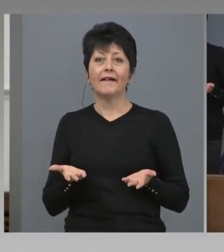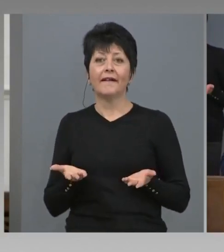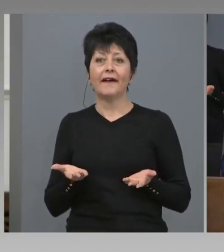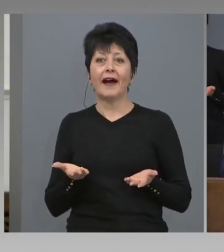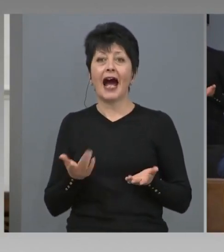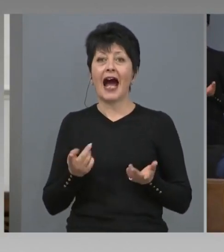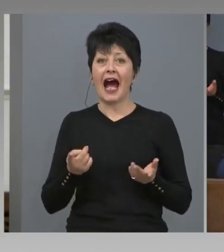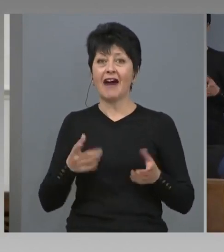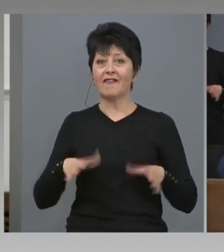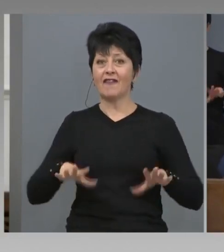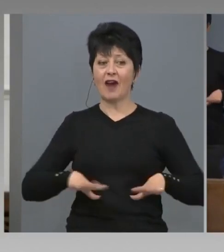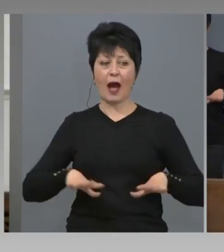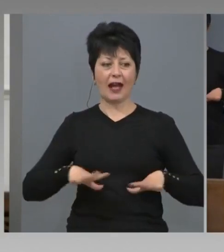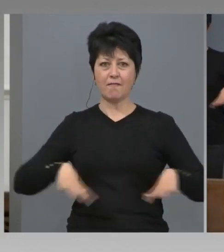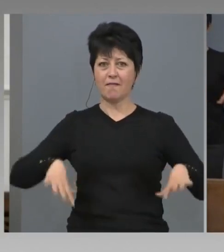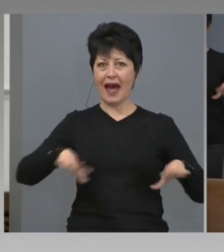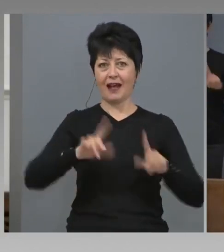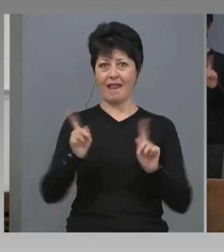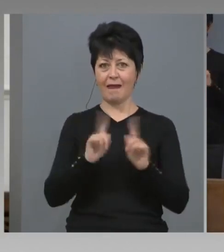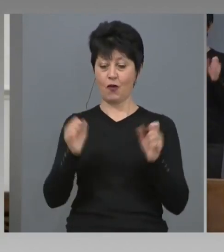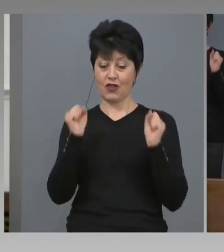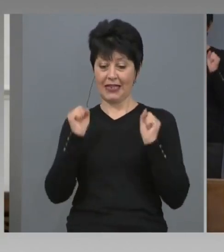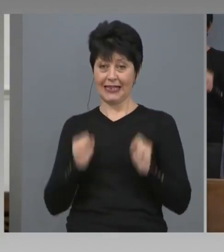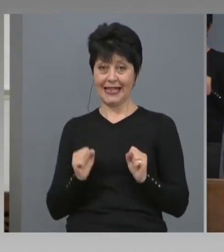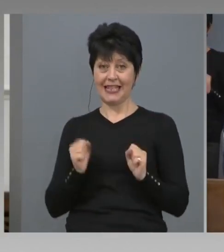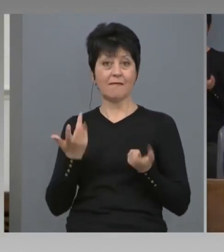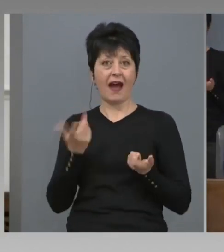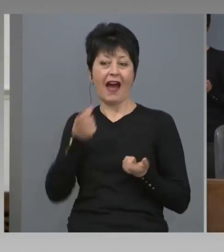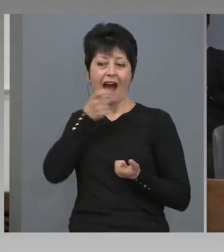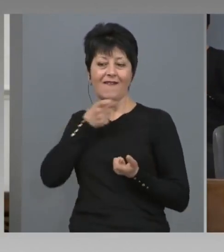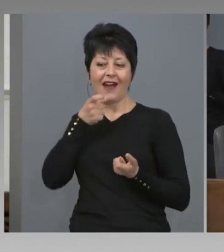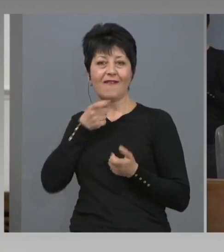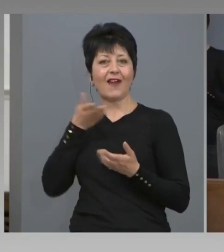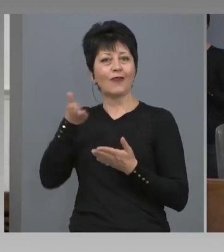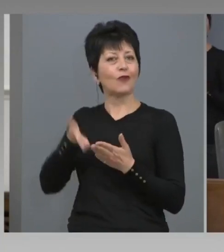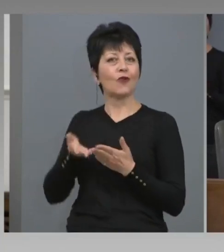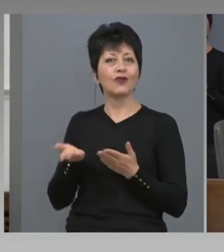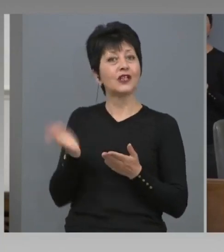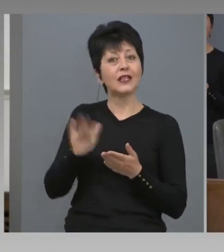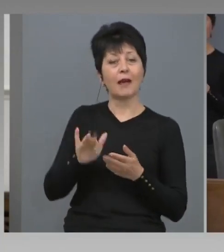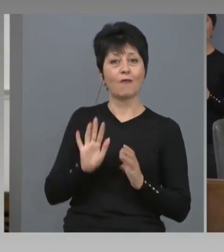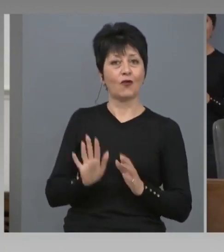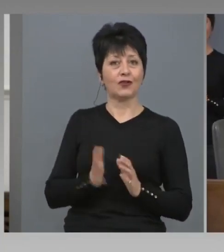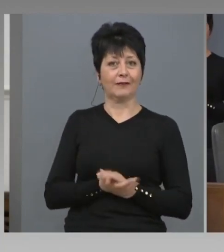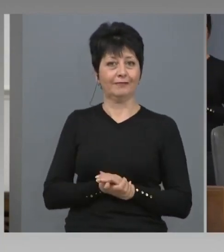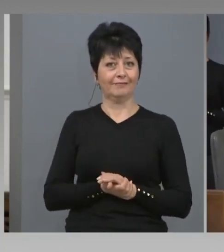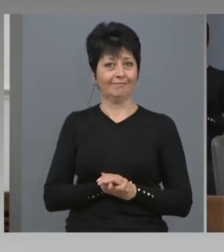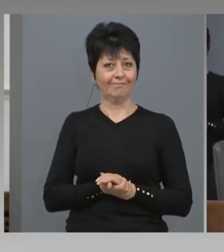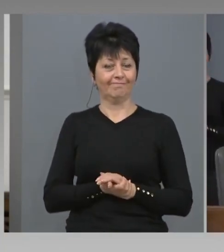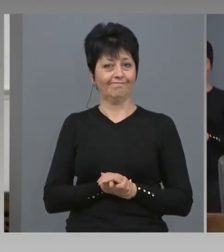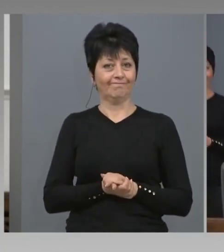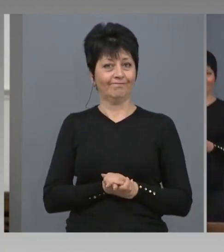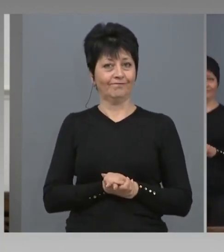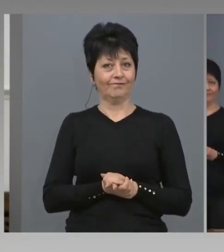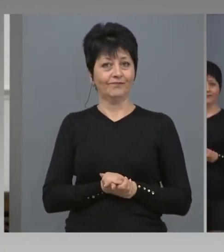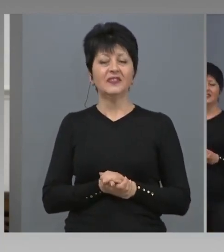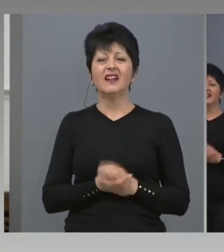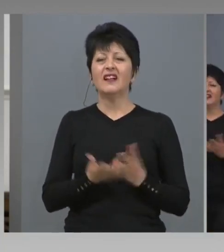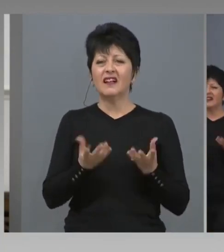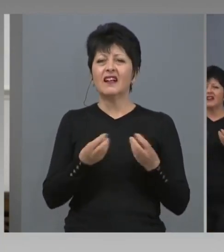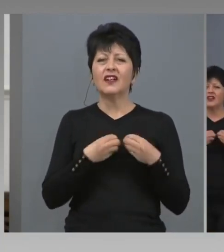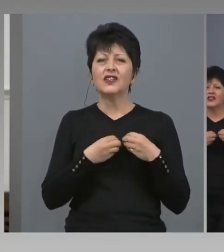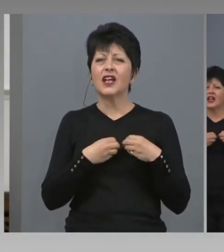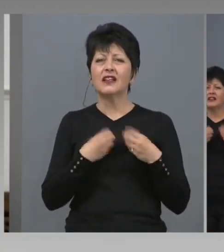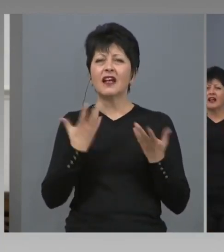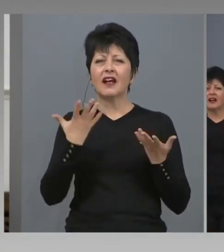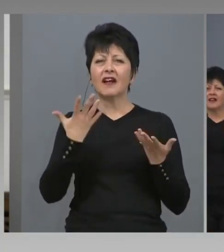А защо тогава в парка да не можем да... В смисъл, може ли аз само... питам най... Може ли да кажете какво е състоянието на пациентите, на